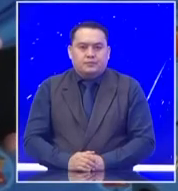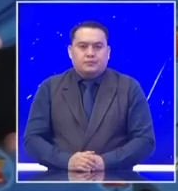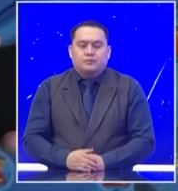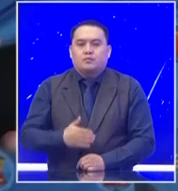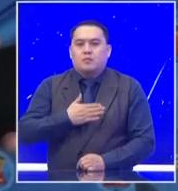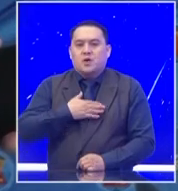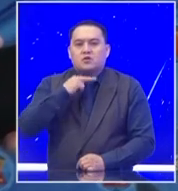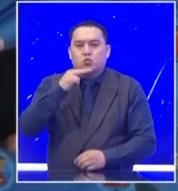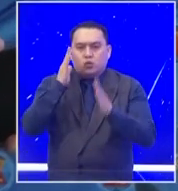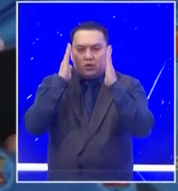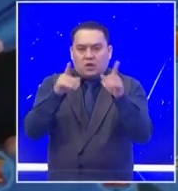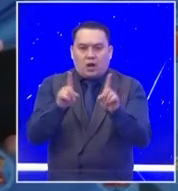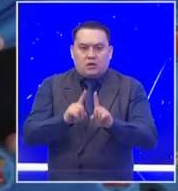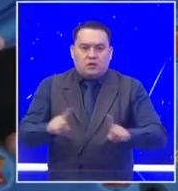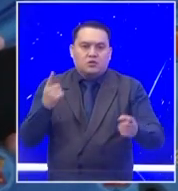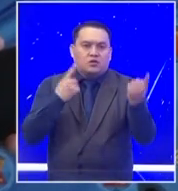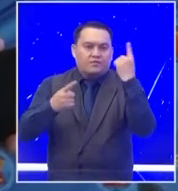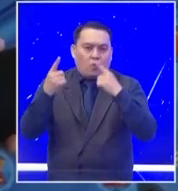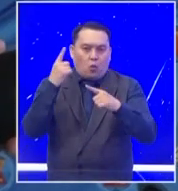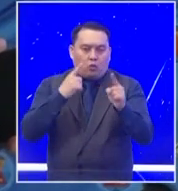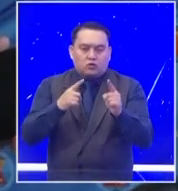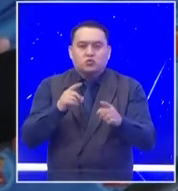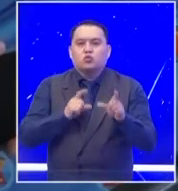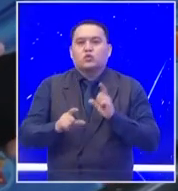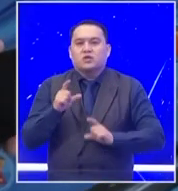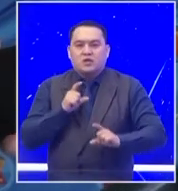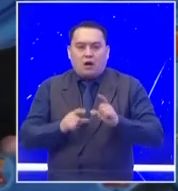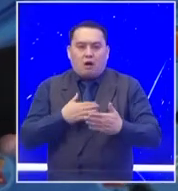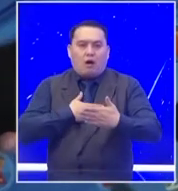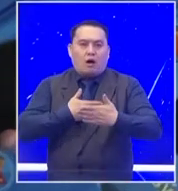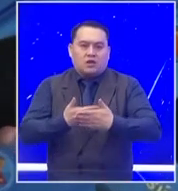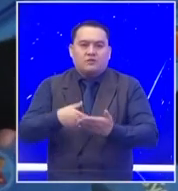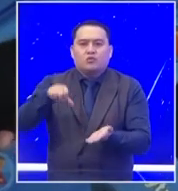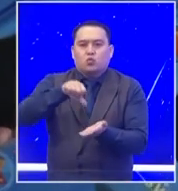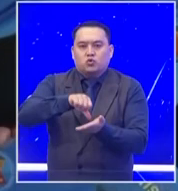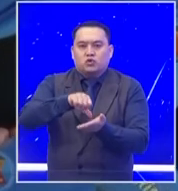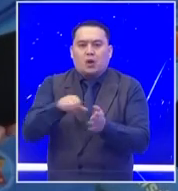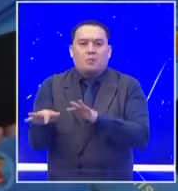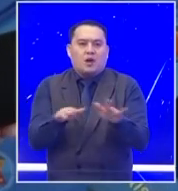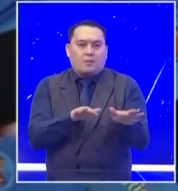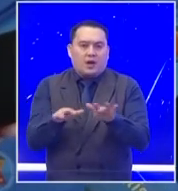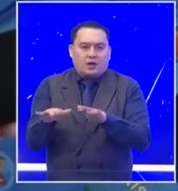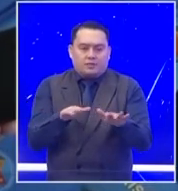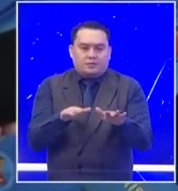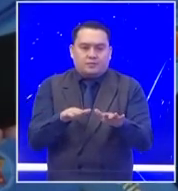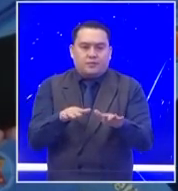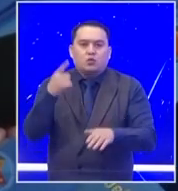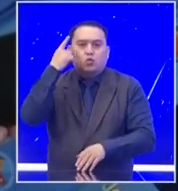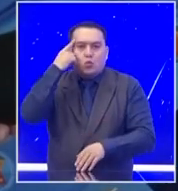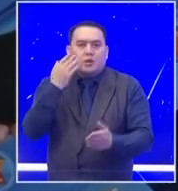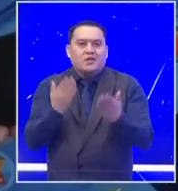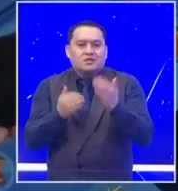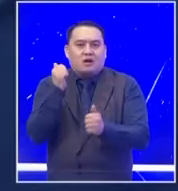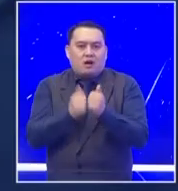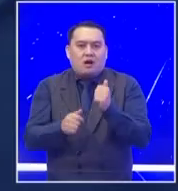Мы уделяем особое внимание творческому воспитанию студентов. Они активно принимают участие в таких поэтических вечерах. Думаю, если